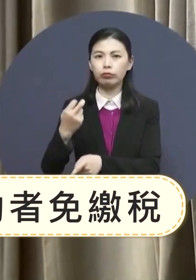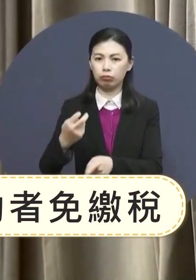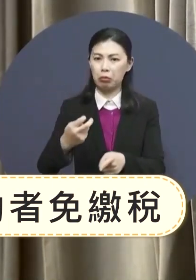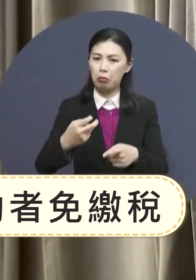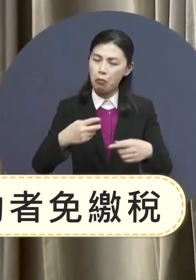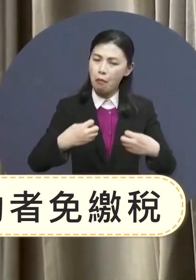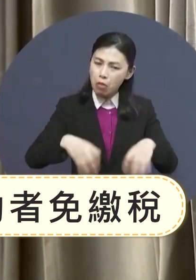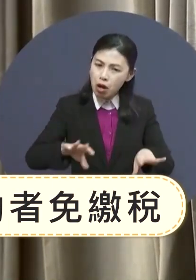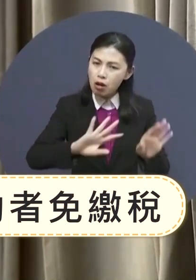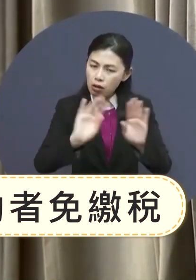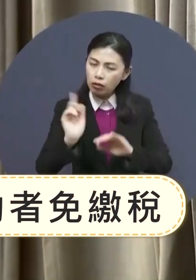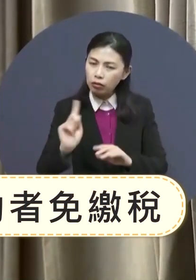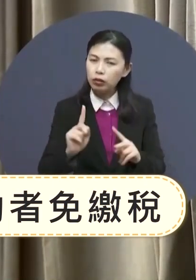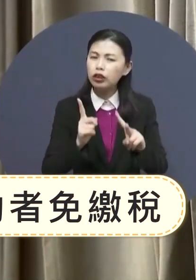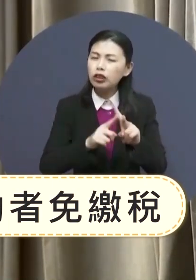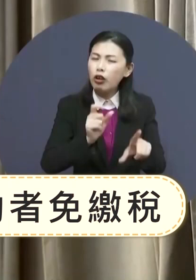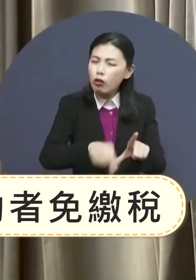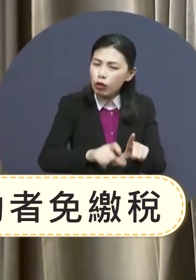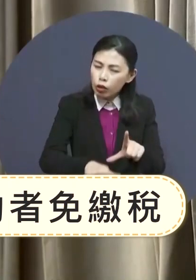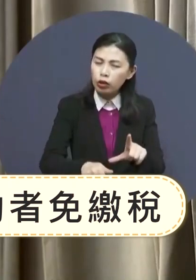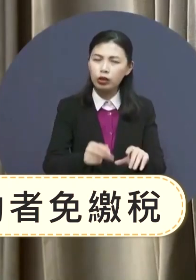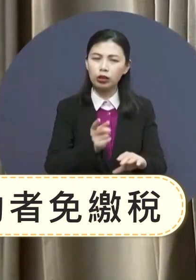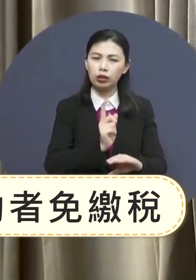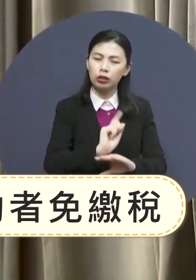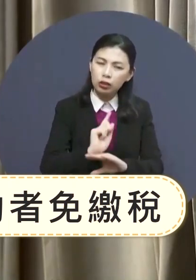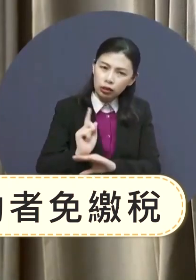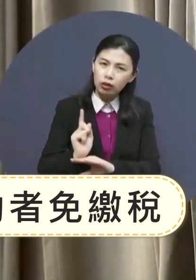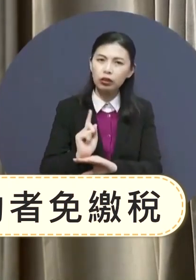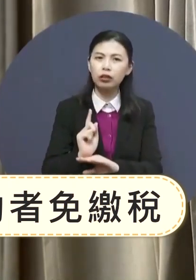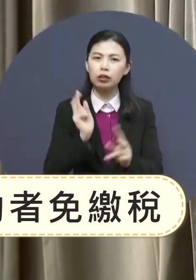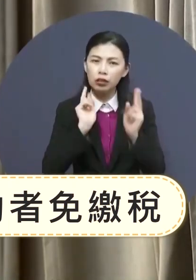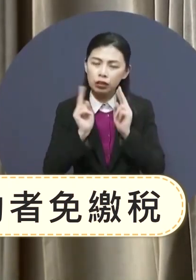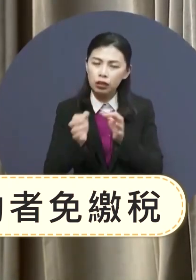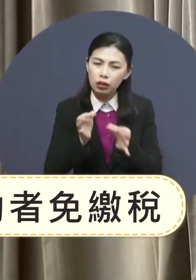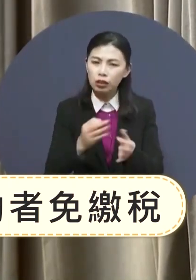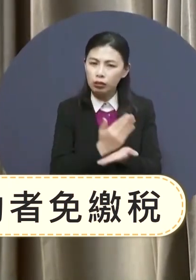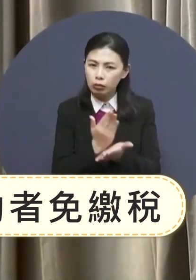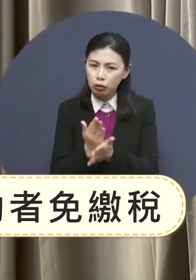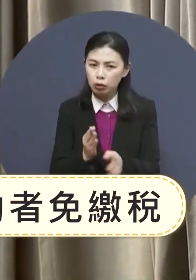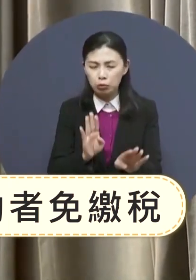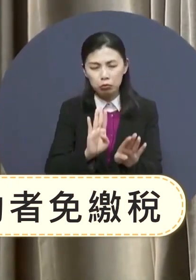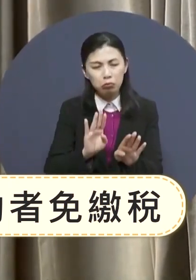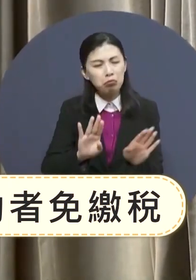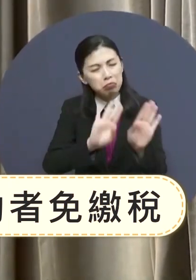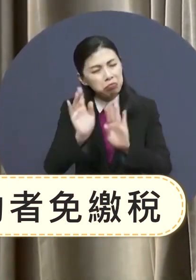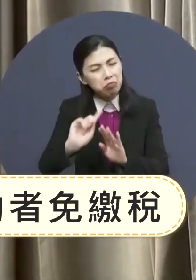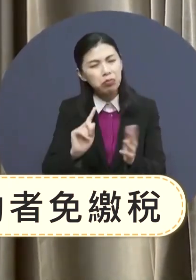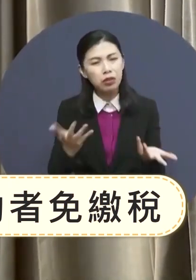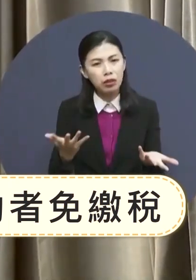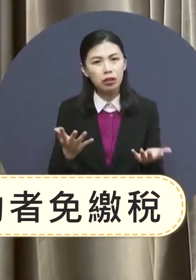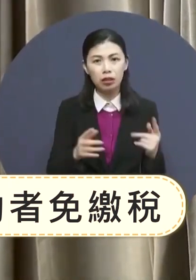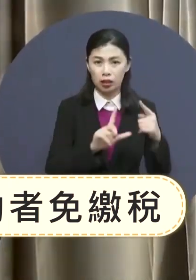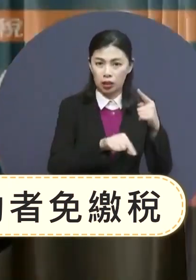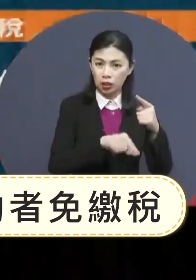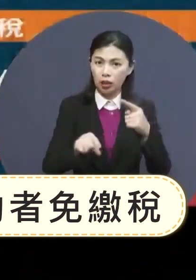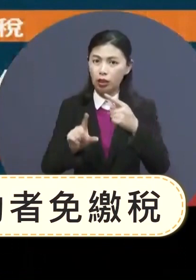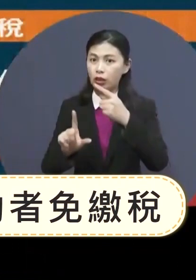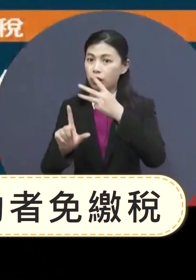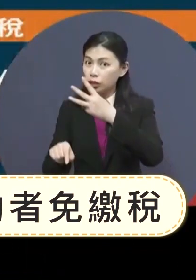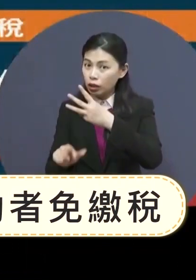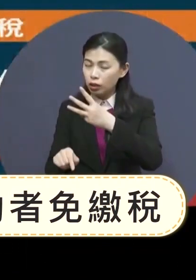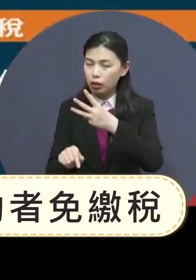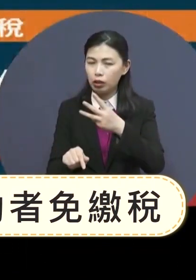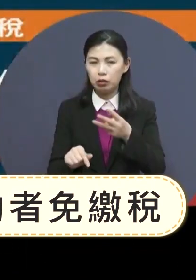响的这些小营业人他们的这个营业税。所以呢，1到3月份呢，我们现在已经核实调检了大